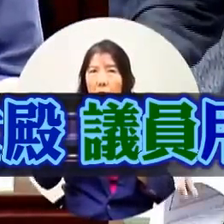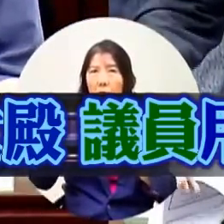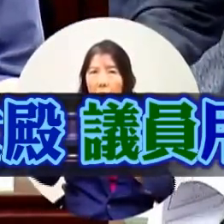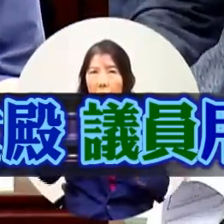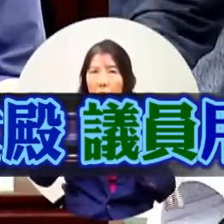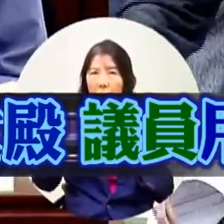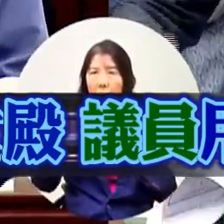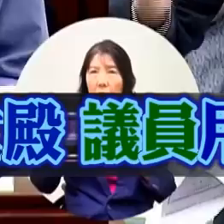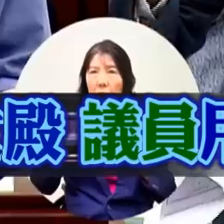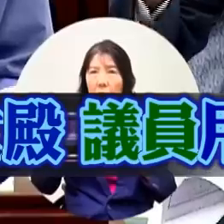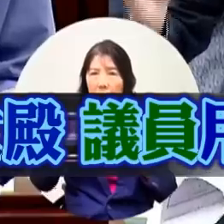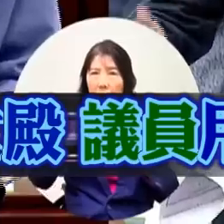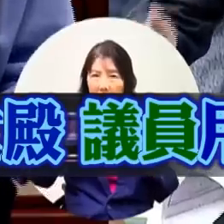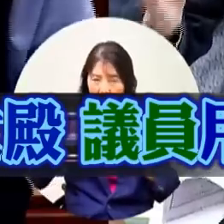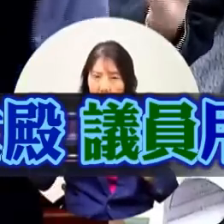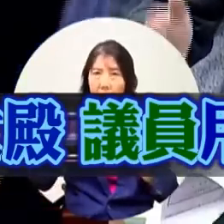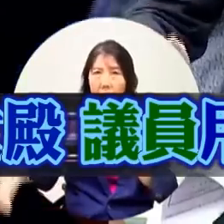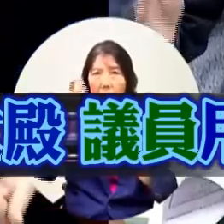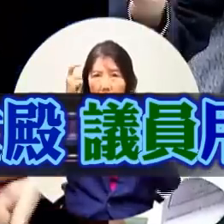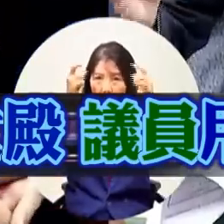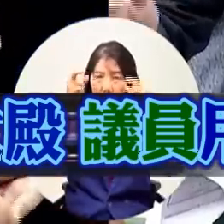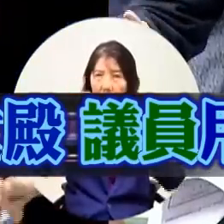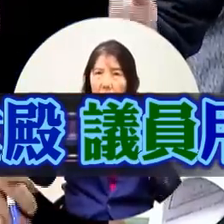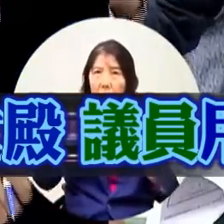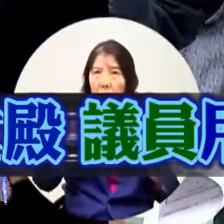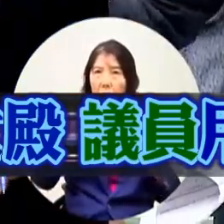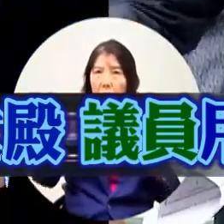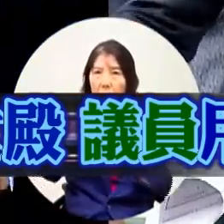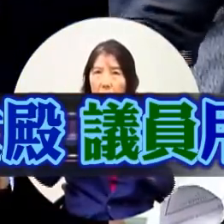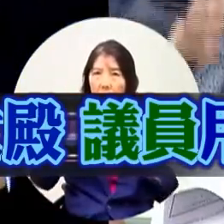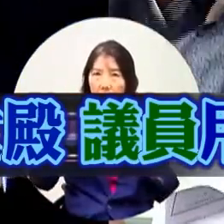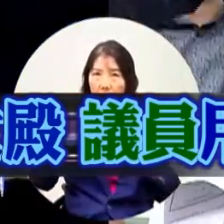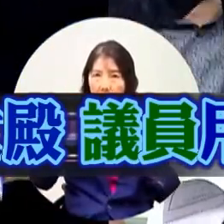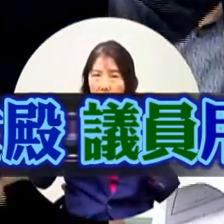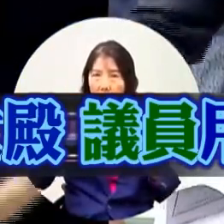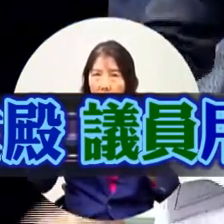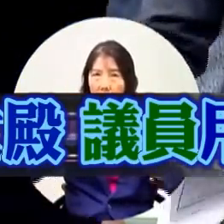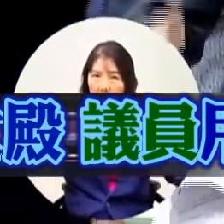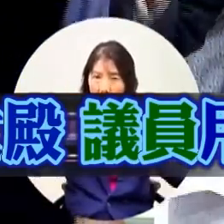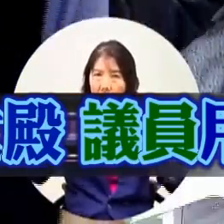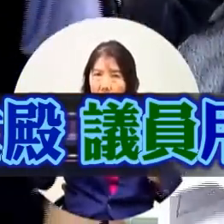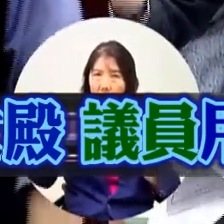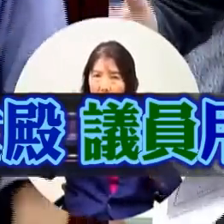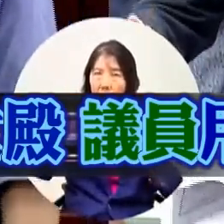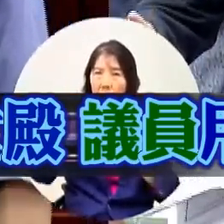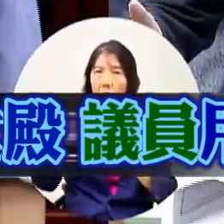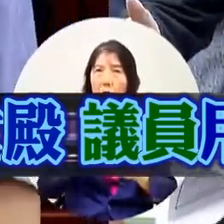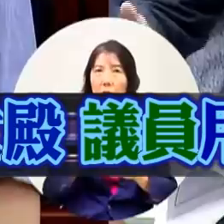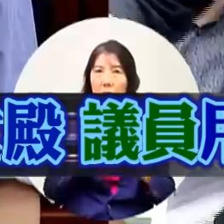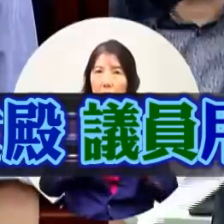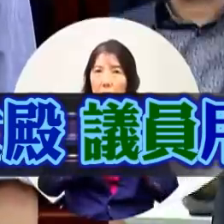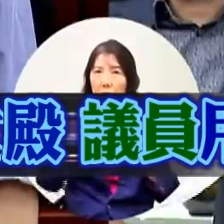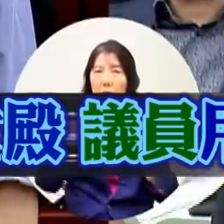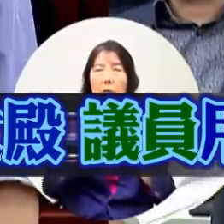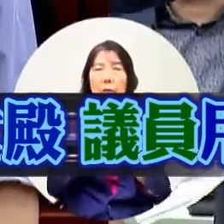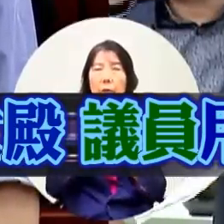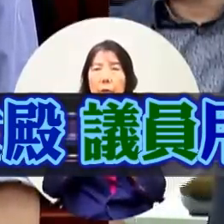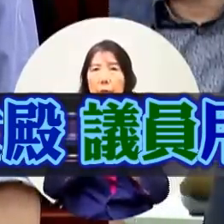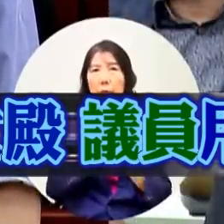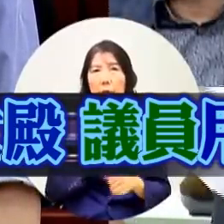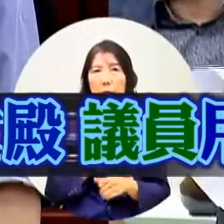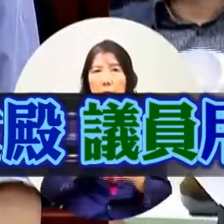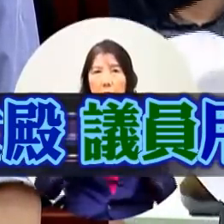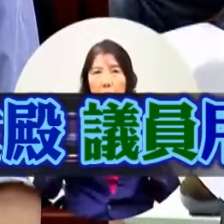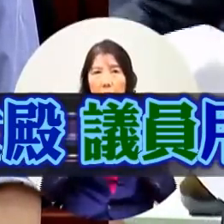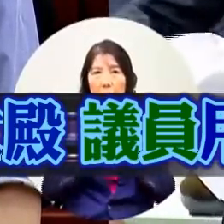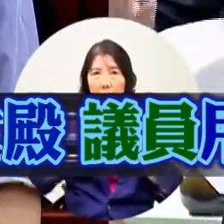希望优先在高雄。那你也说治金区是高雄脱胎换骨的好机会，这都是你讲的话。所以我想要具体问你，就是说，到底现